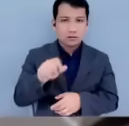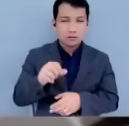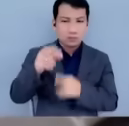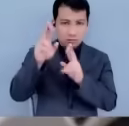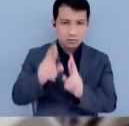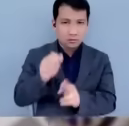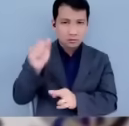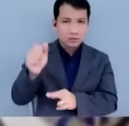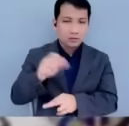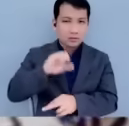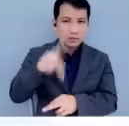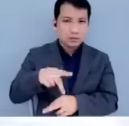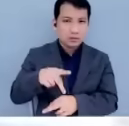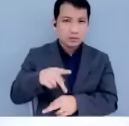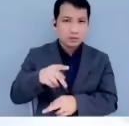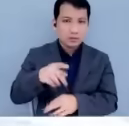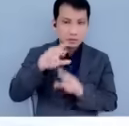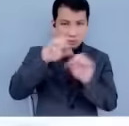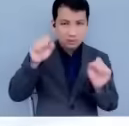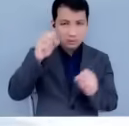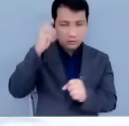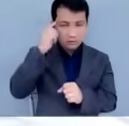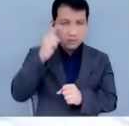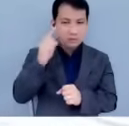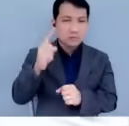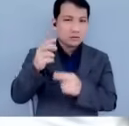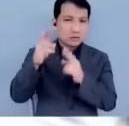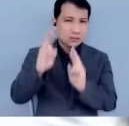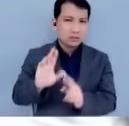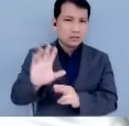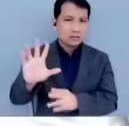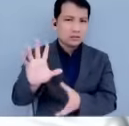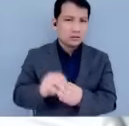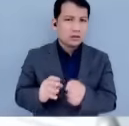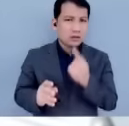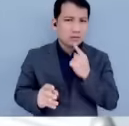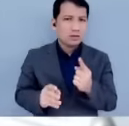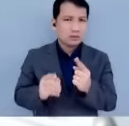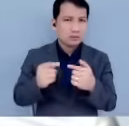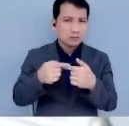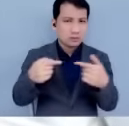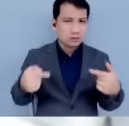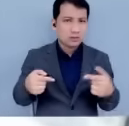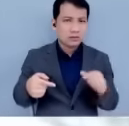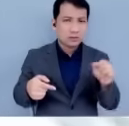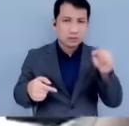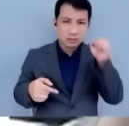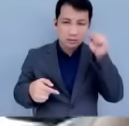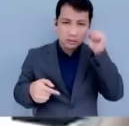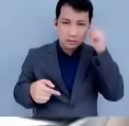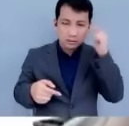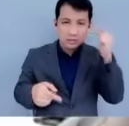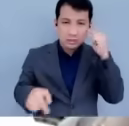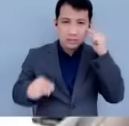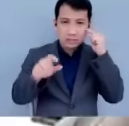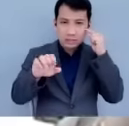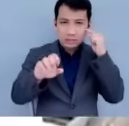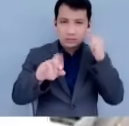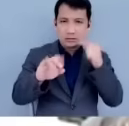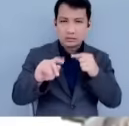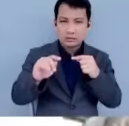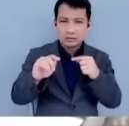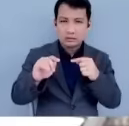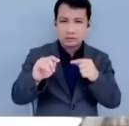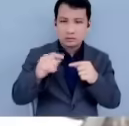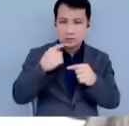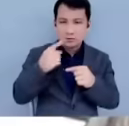senator President sa kabila nito tila may lamat na ang relasyon n Zubiri at Estrada bagamat nagpahayag siya